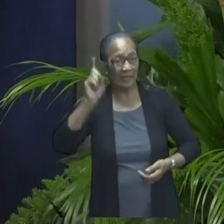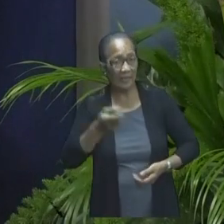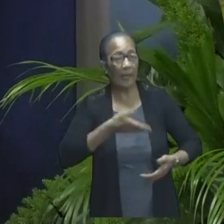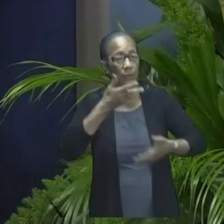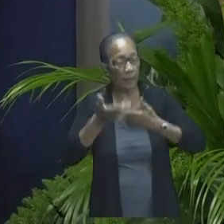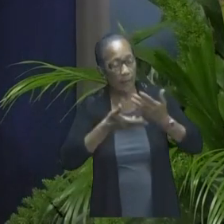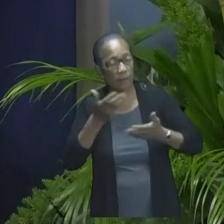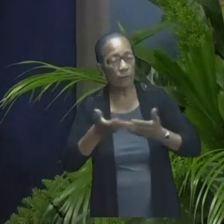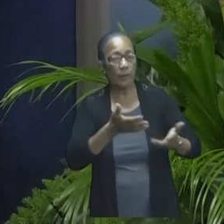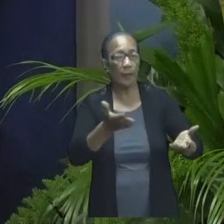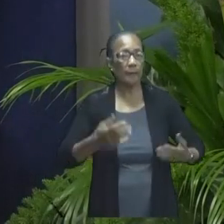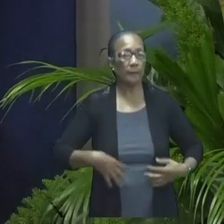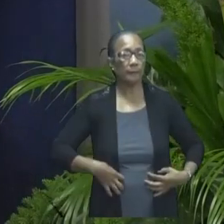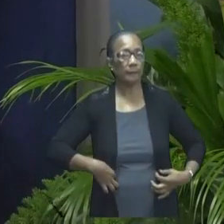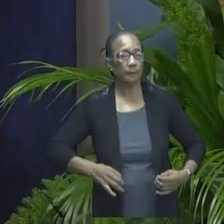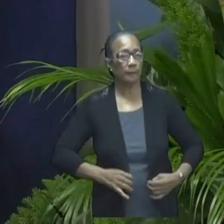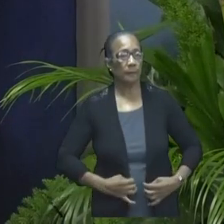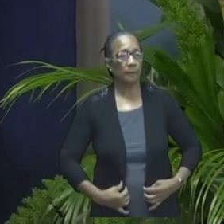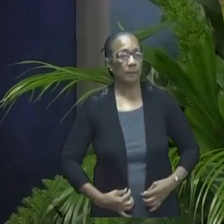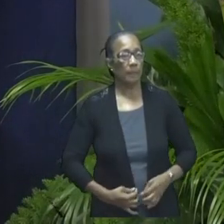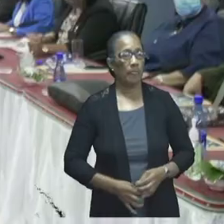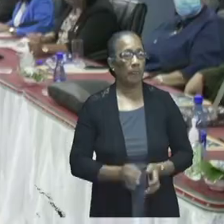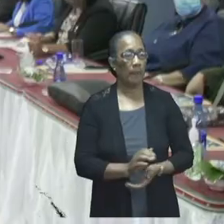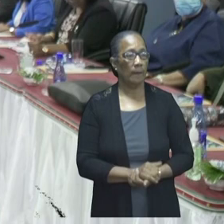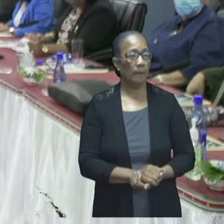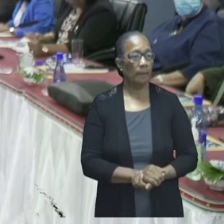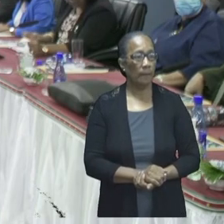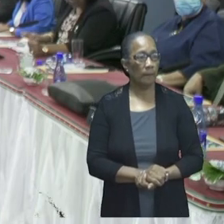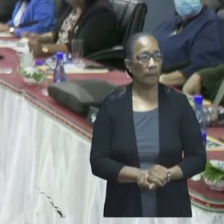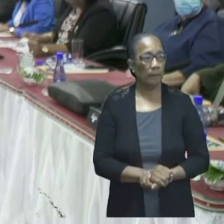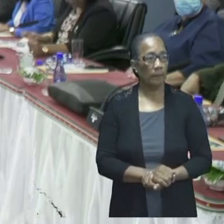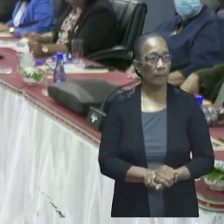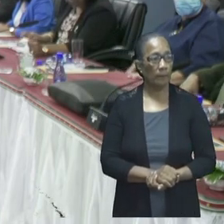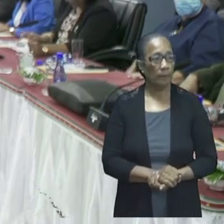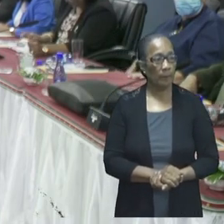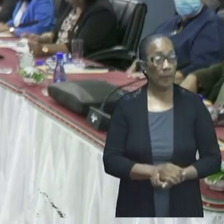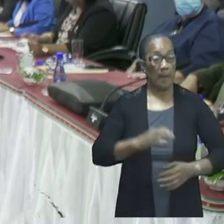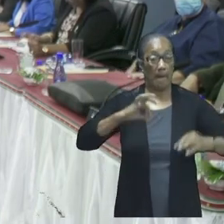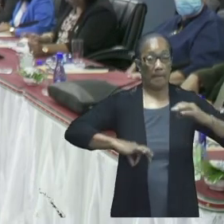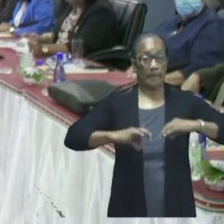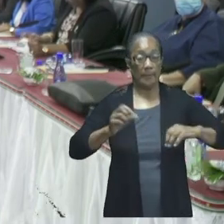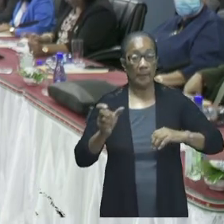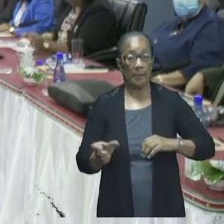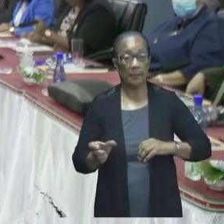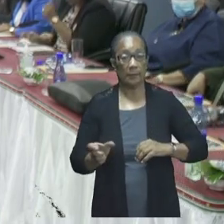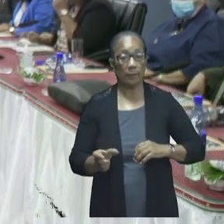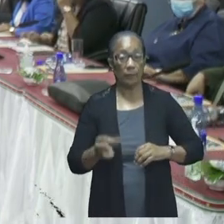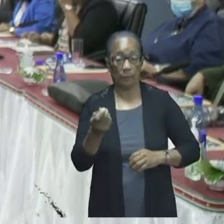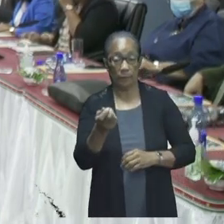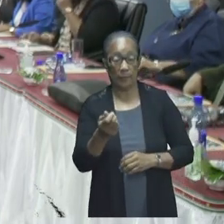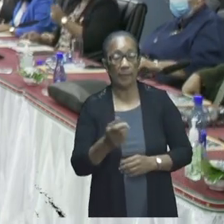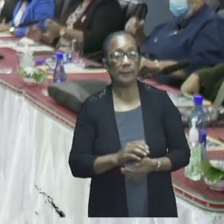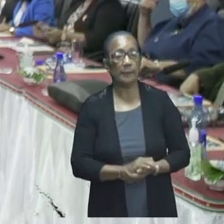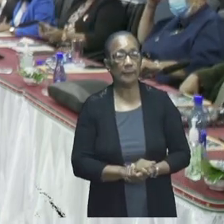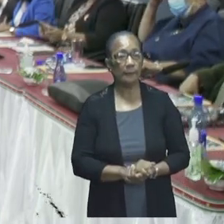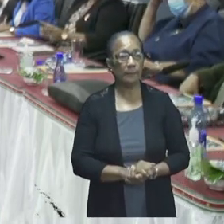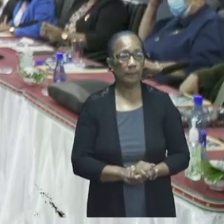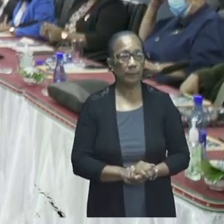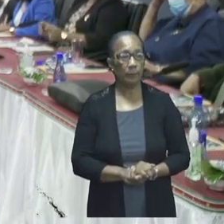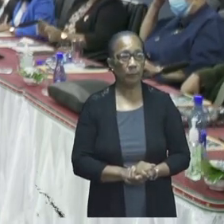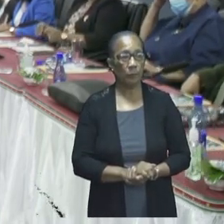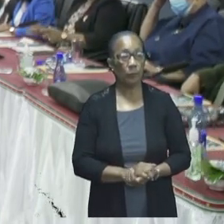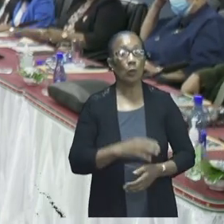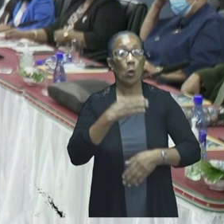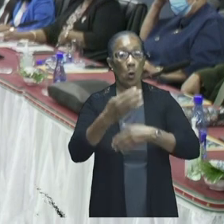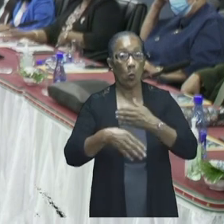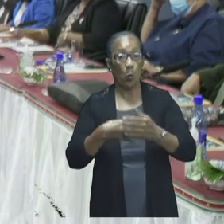nam ik de vrijheid voor de minister van financiën voor